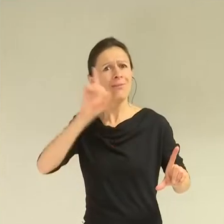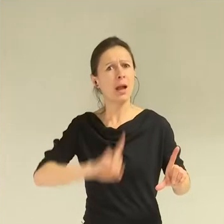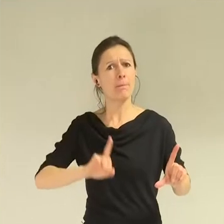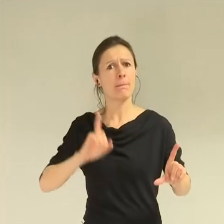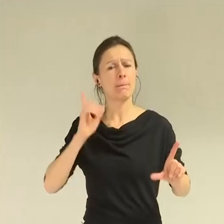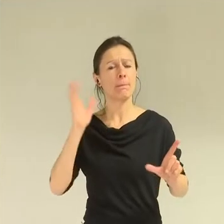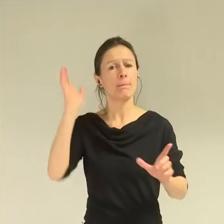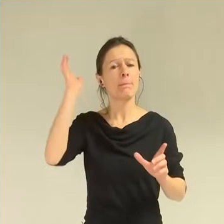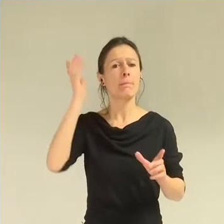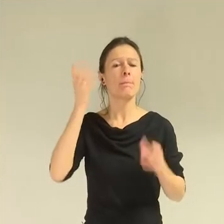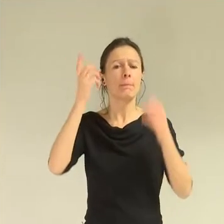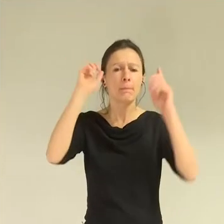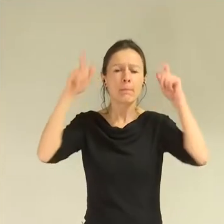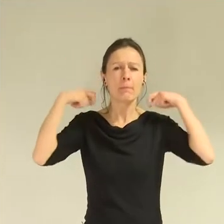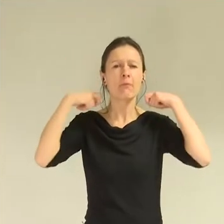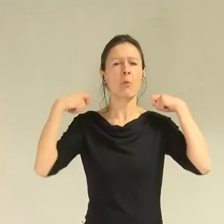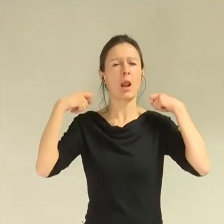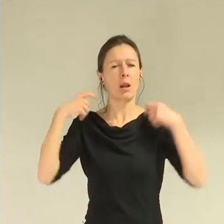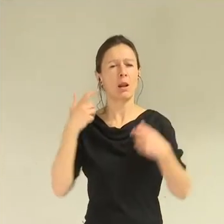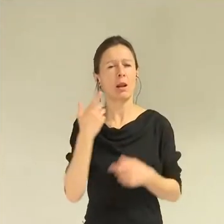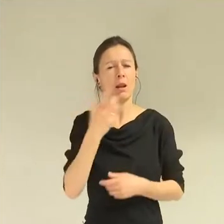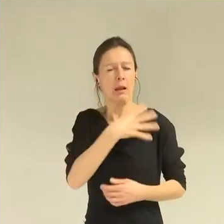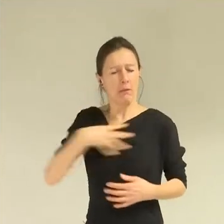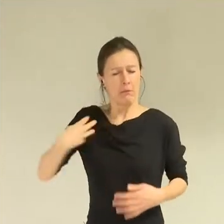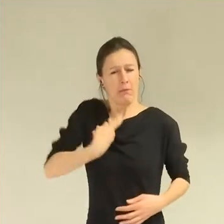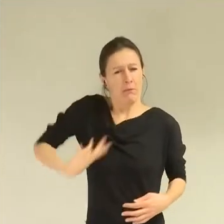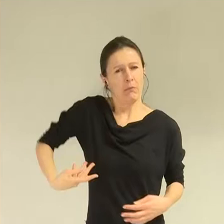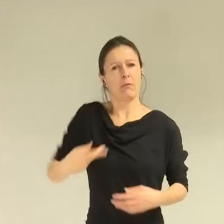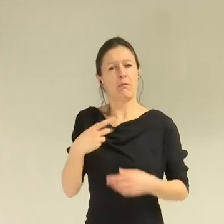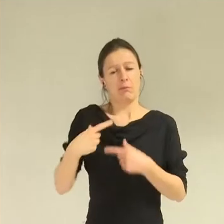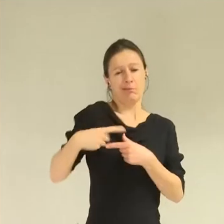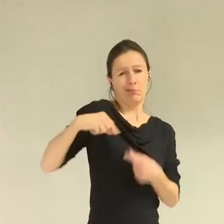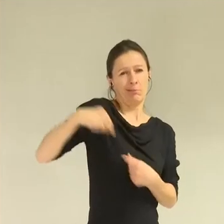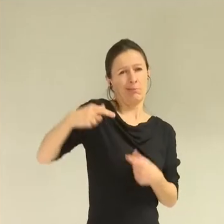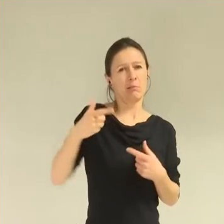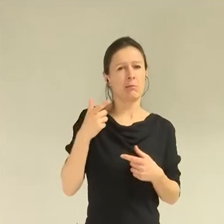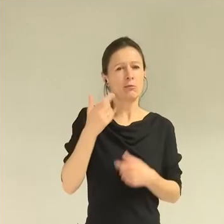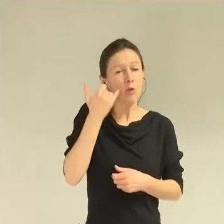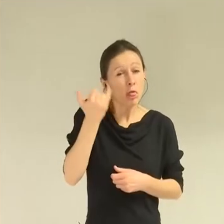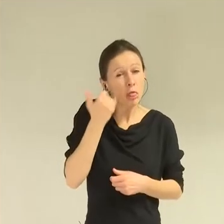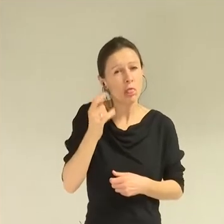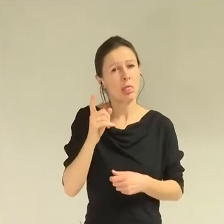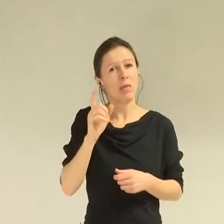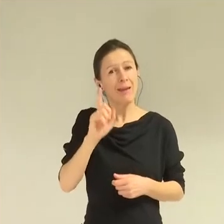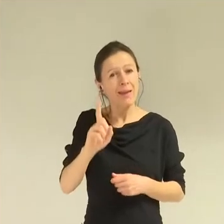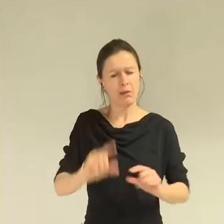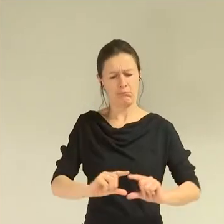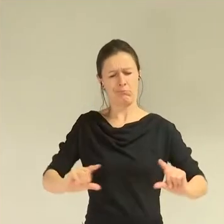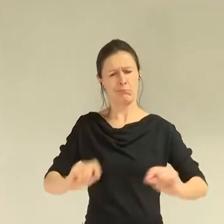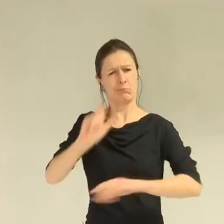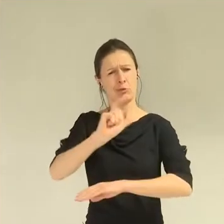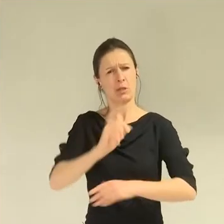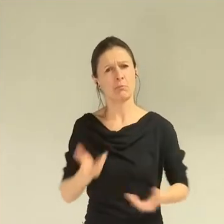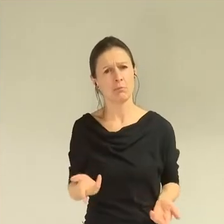car c'est bien de cela qu'il s'agit quand on écoute l'explication de gouin l'auteur de cette représentation je cite